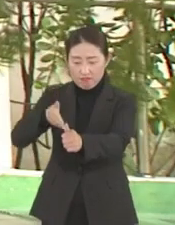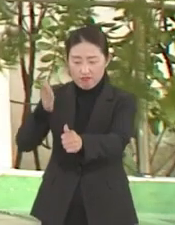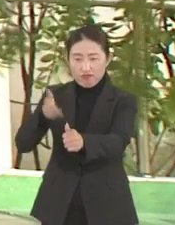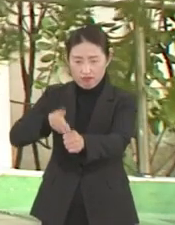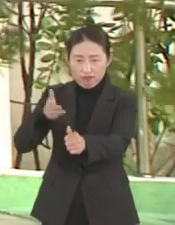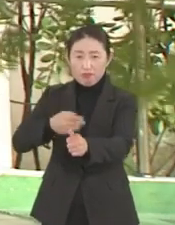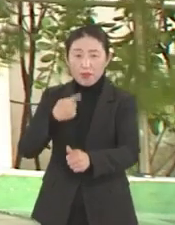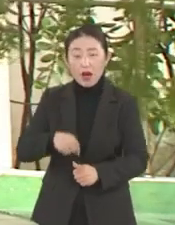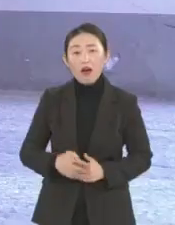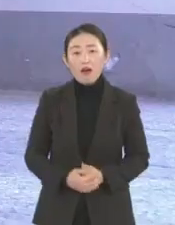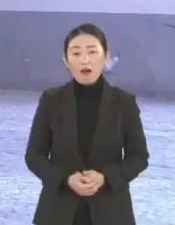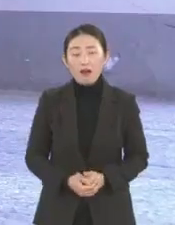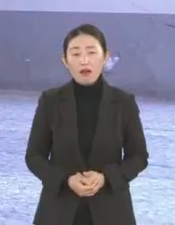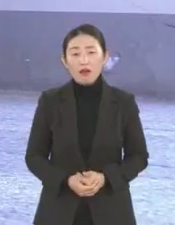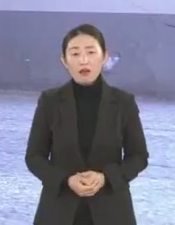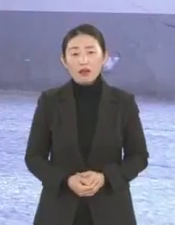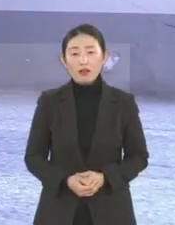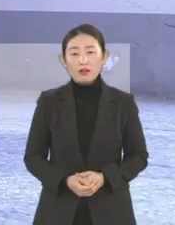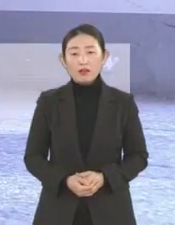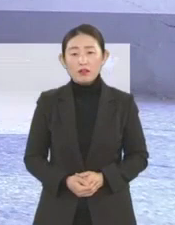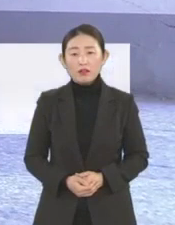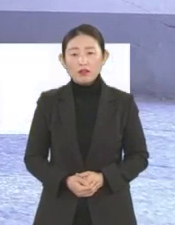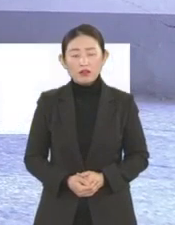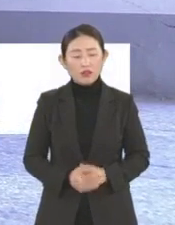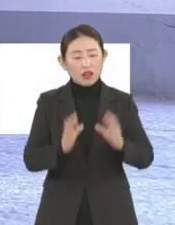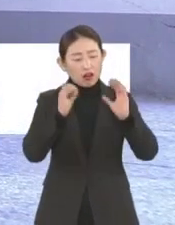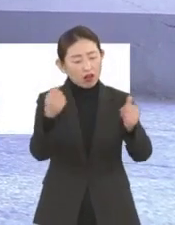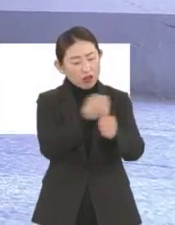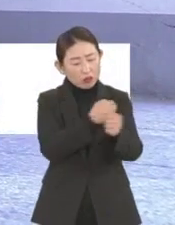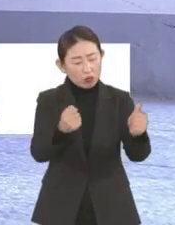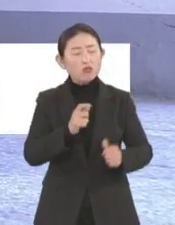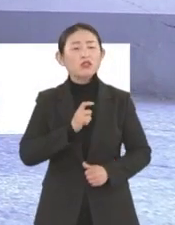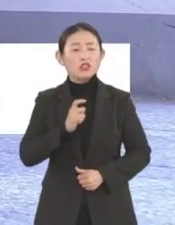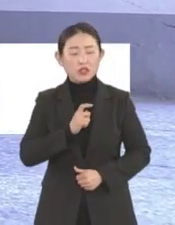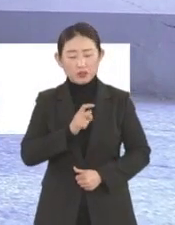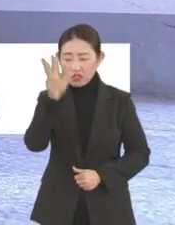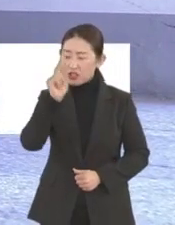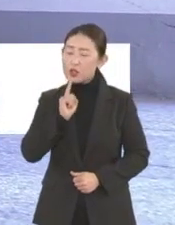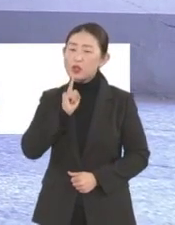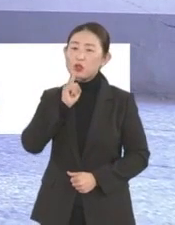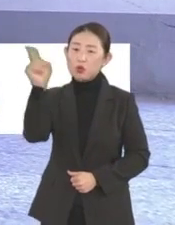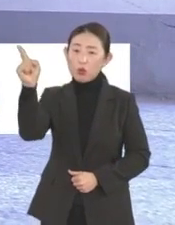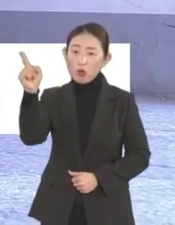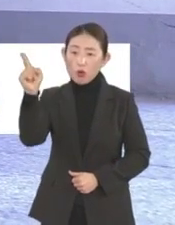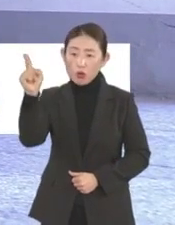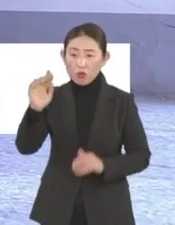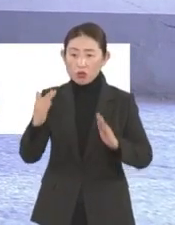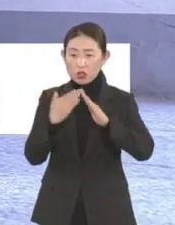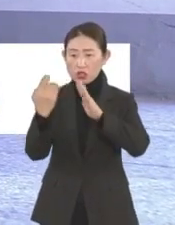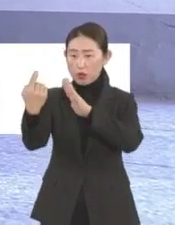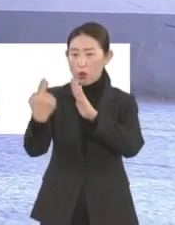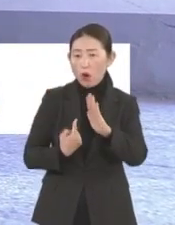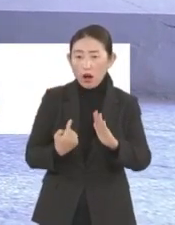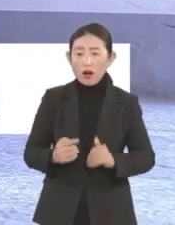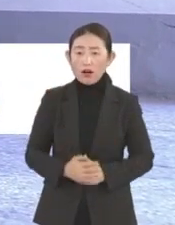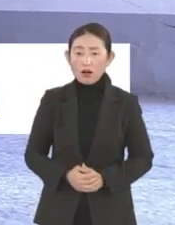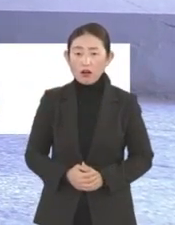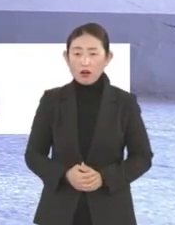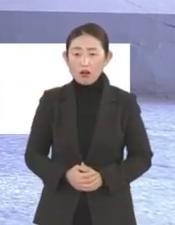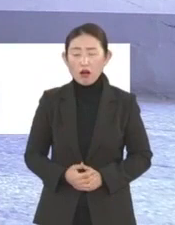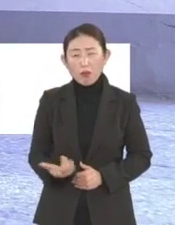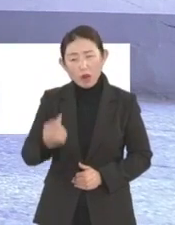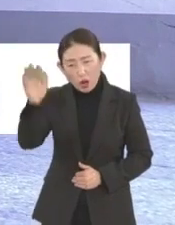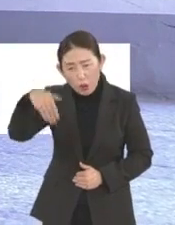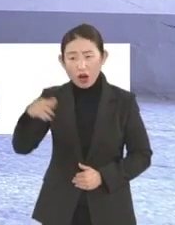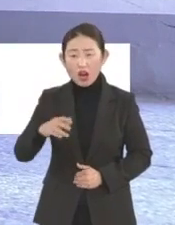다짐받듯 부탁했습니다. 아동학대가 의심스러워서 누군가 신고했는데 우리 집에 이렇게 찾아왔단 말이야. 내가